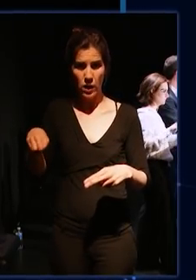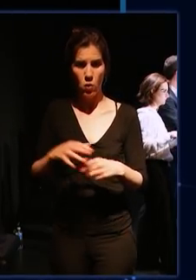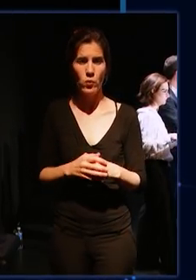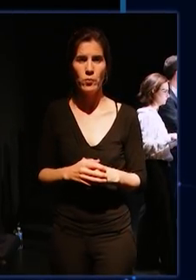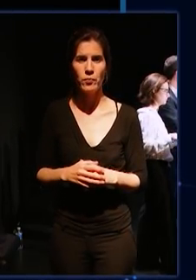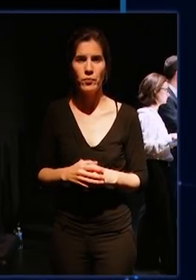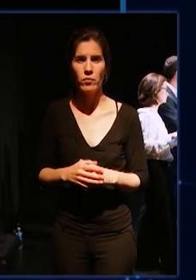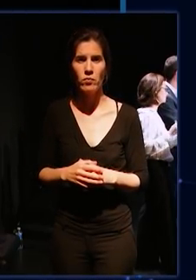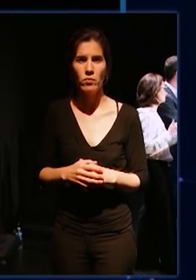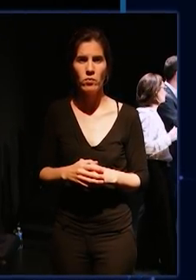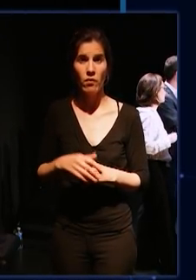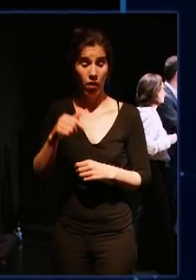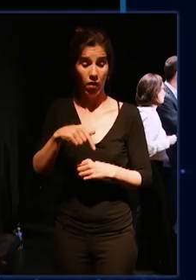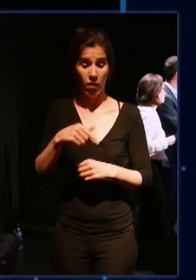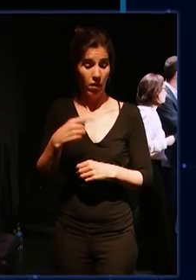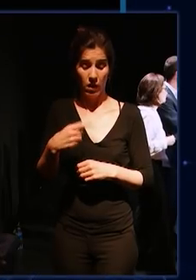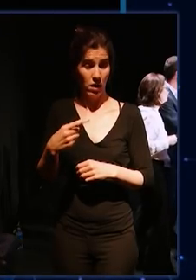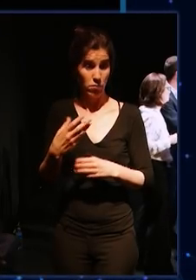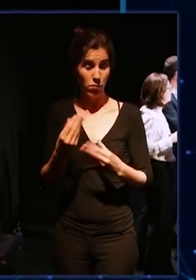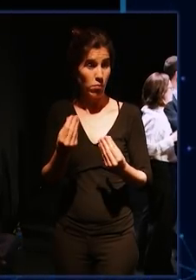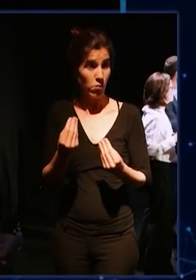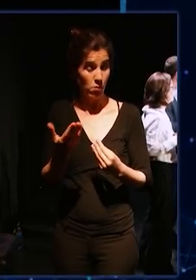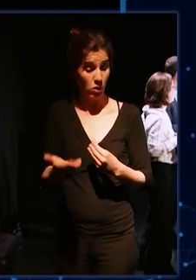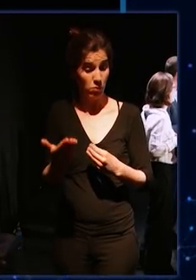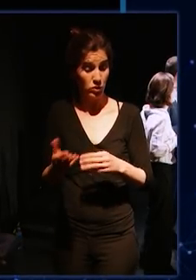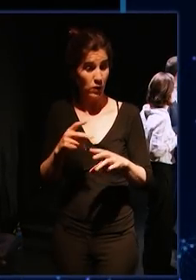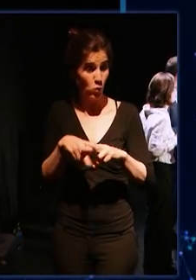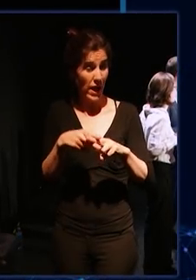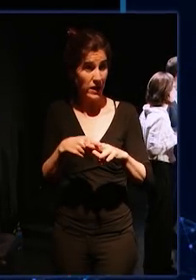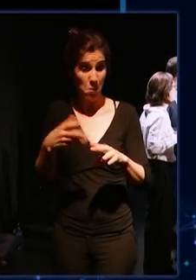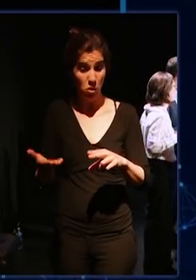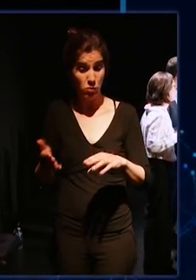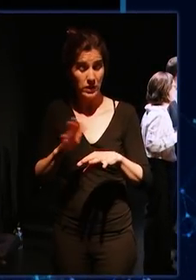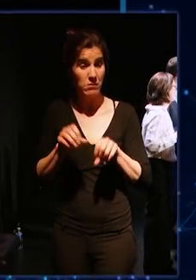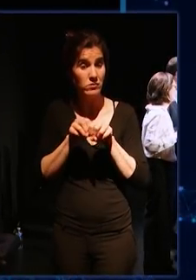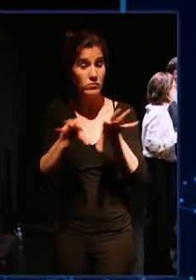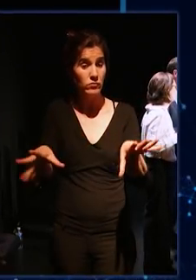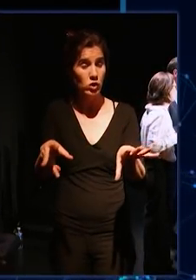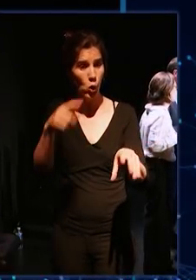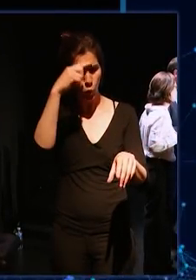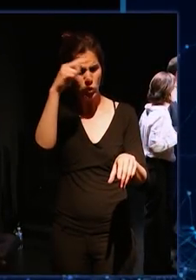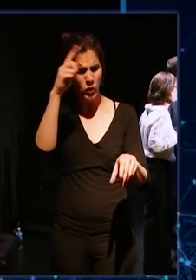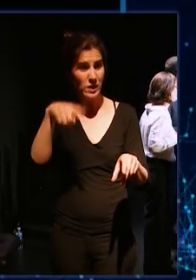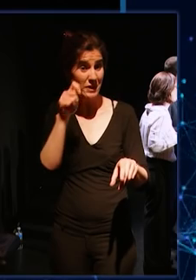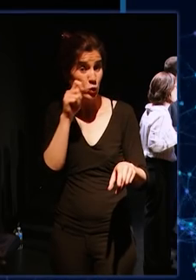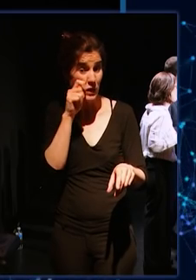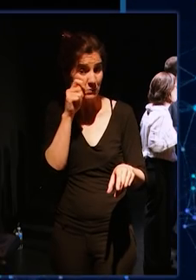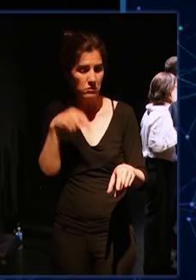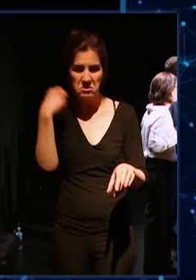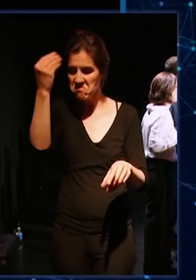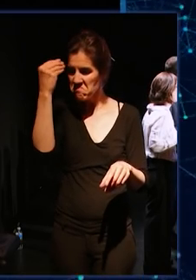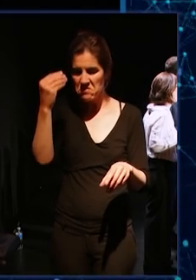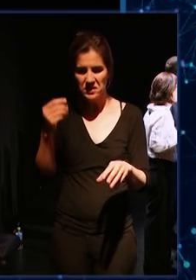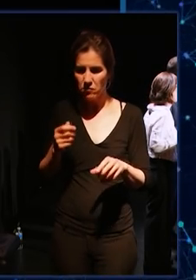potenciar el museu, que aquí tenim un gran element dinamitzador de cultura i turisme que entenem que no està sent